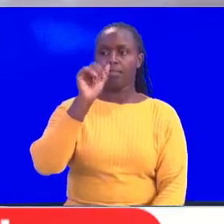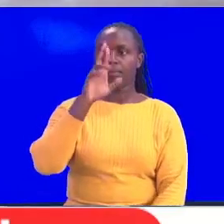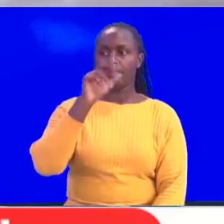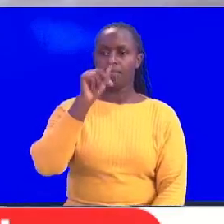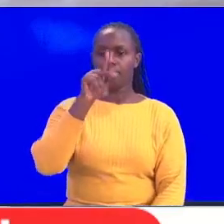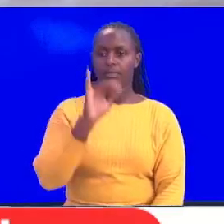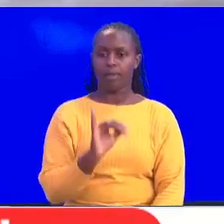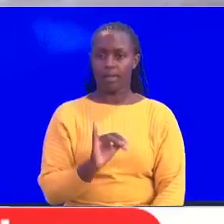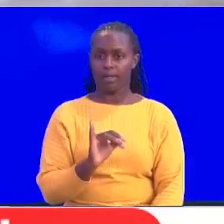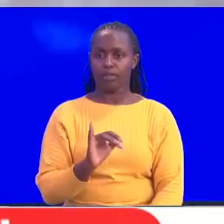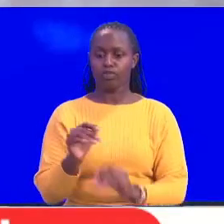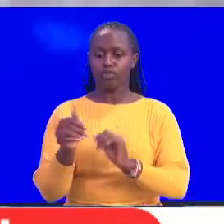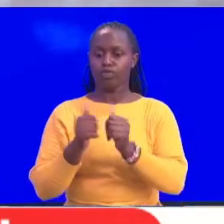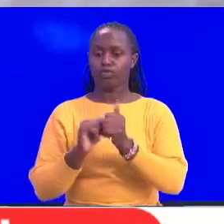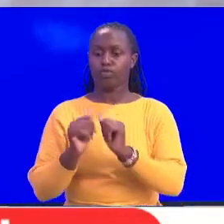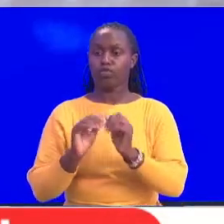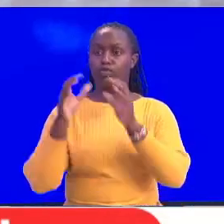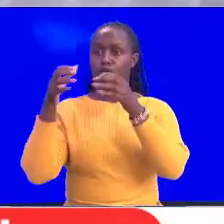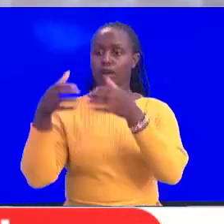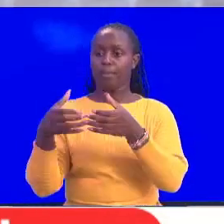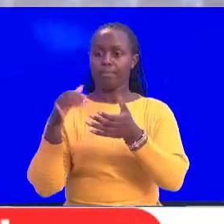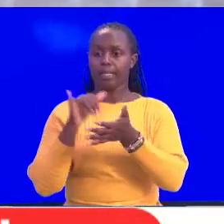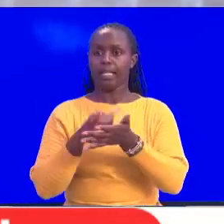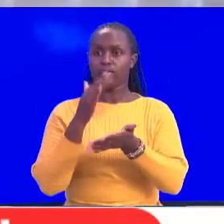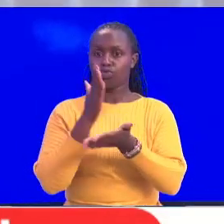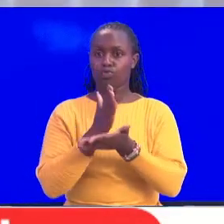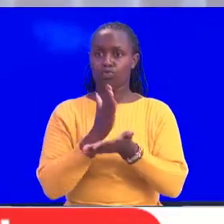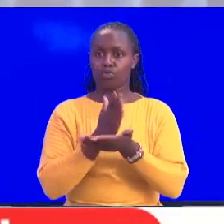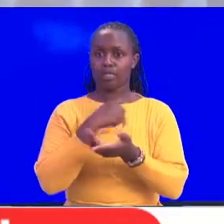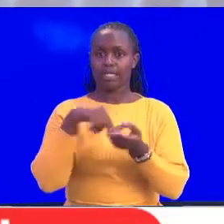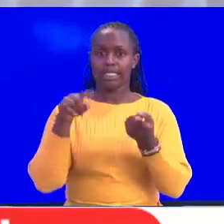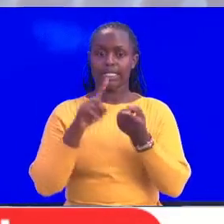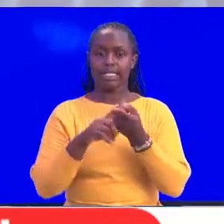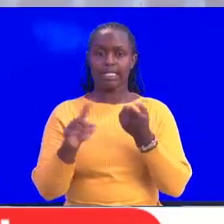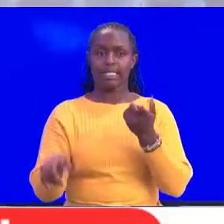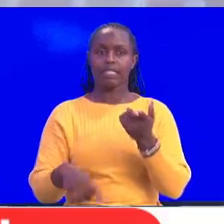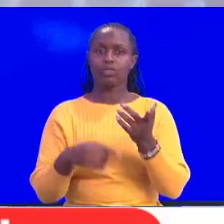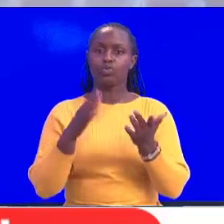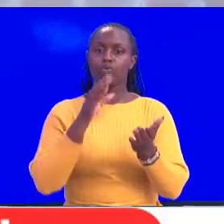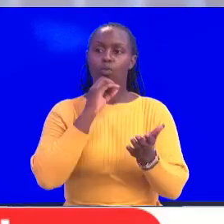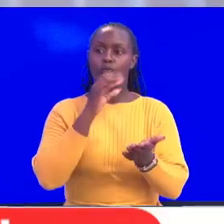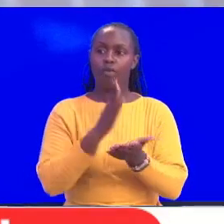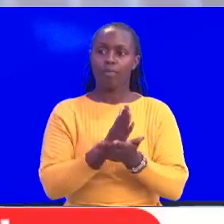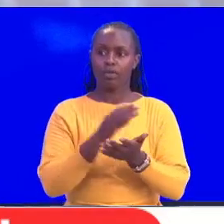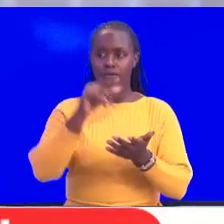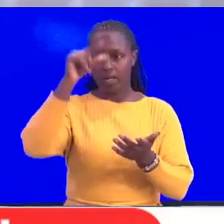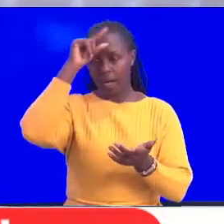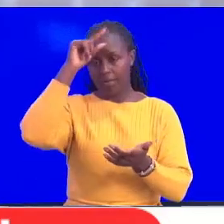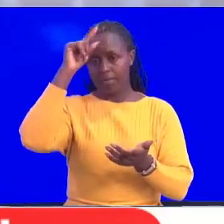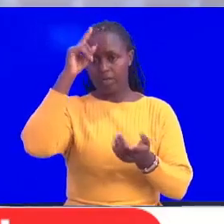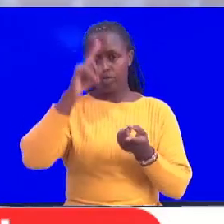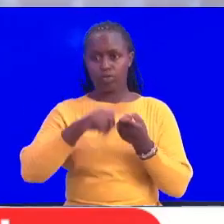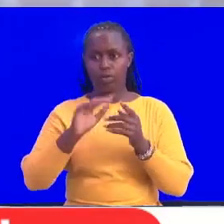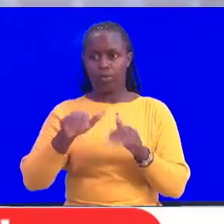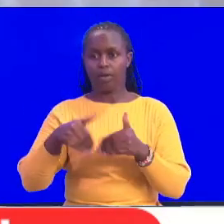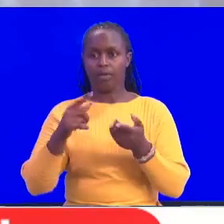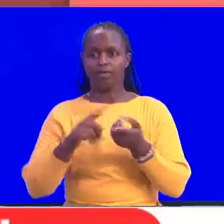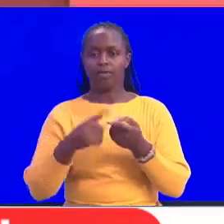tartan track is a testament to the government's commitment to providing world-class